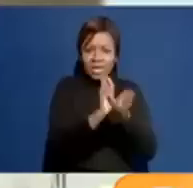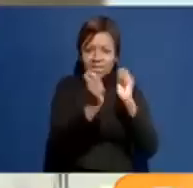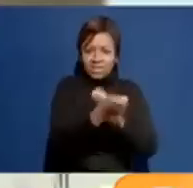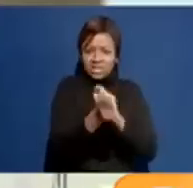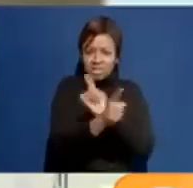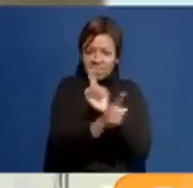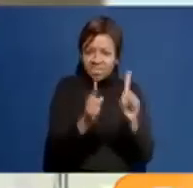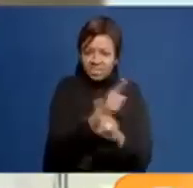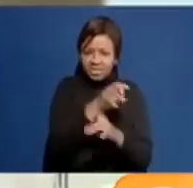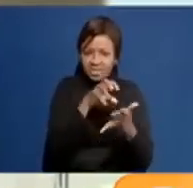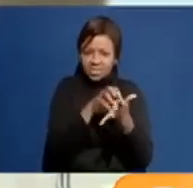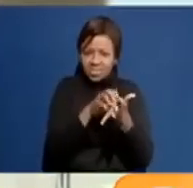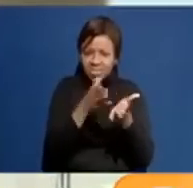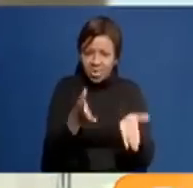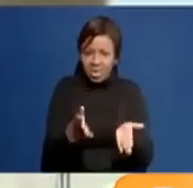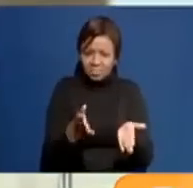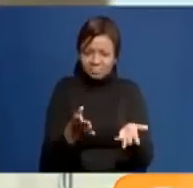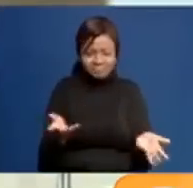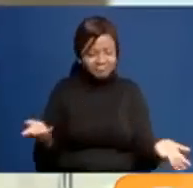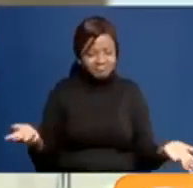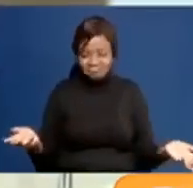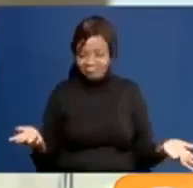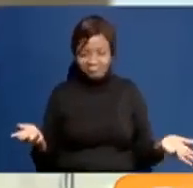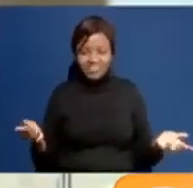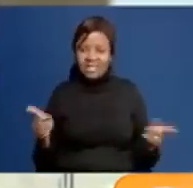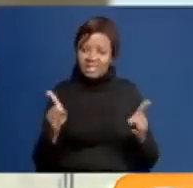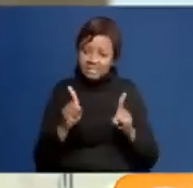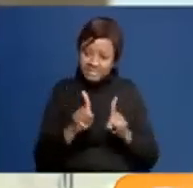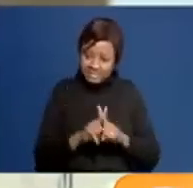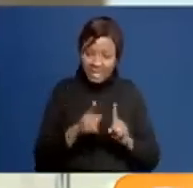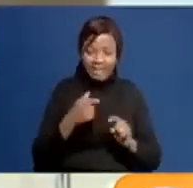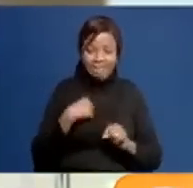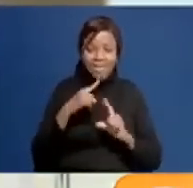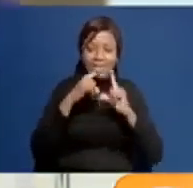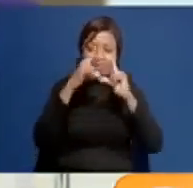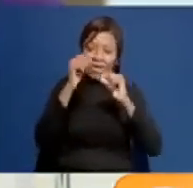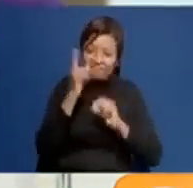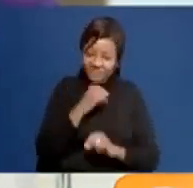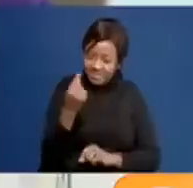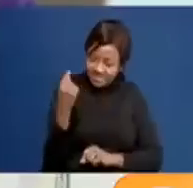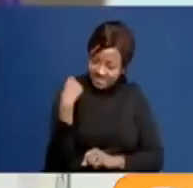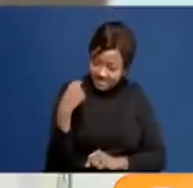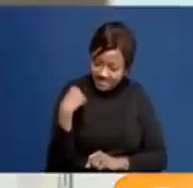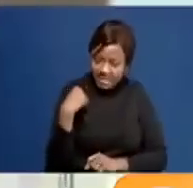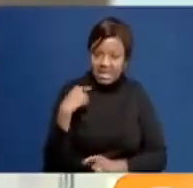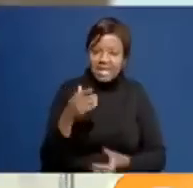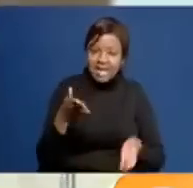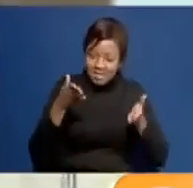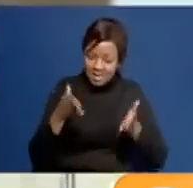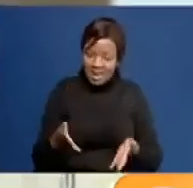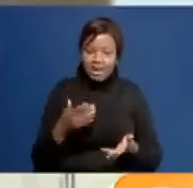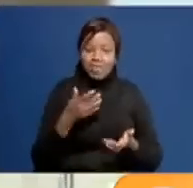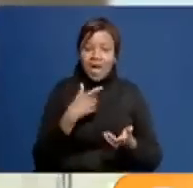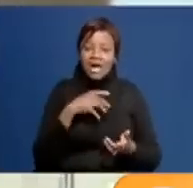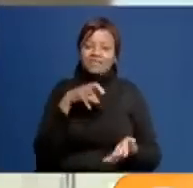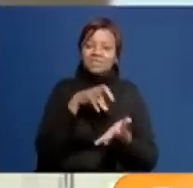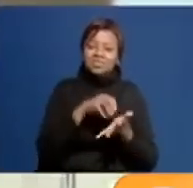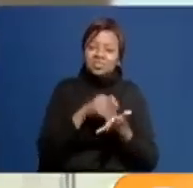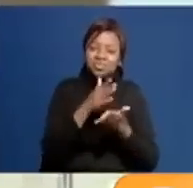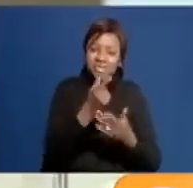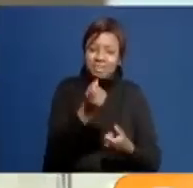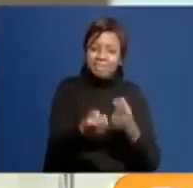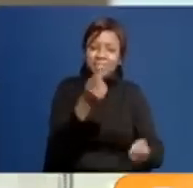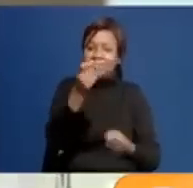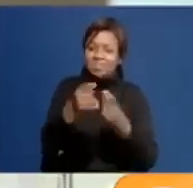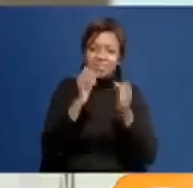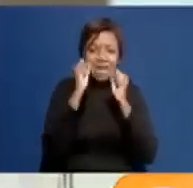quo? I said yesterday, there are other situations that are irreversible.